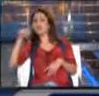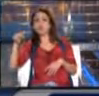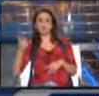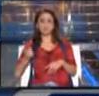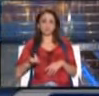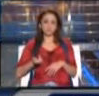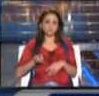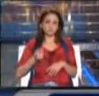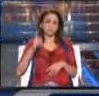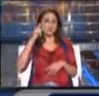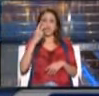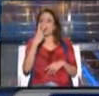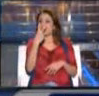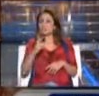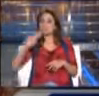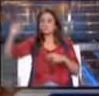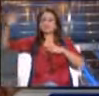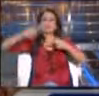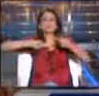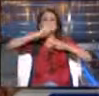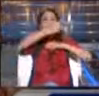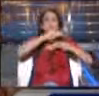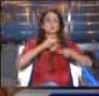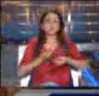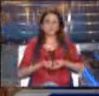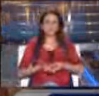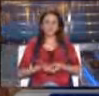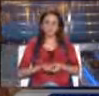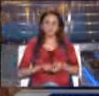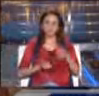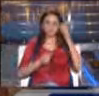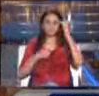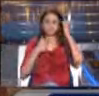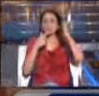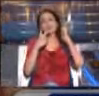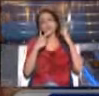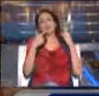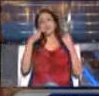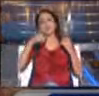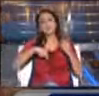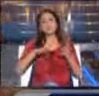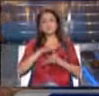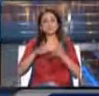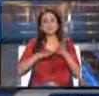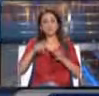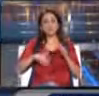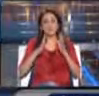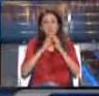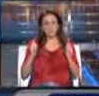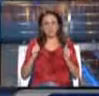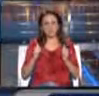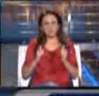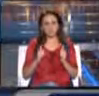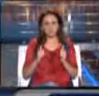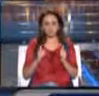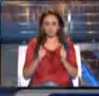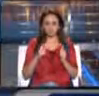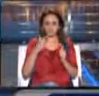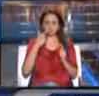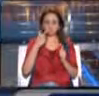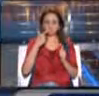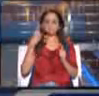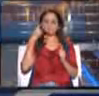عدل يعني ومقتنع جدا بالكلام ده فانا القصدي في ايه ان الحق ما هو ده المشكله بتاعتنا الاساسيه هو القاضي لما بيحكم على حد واحد بيدين